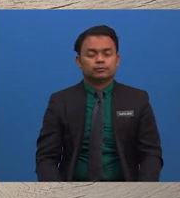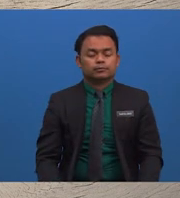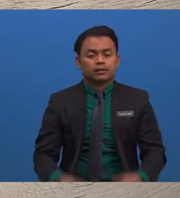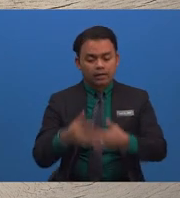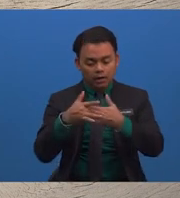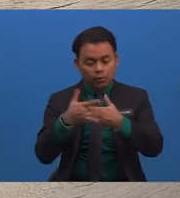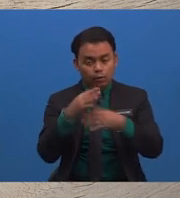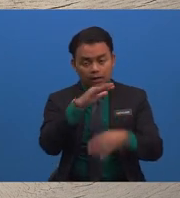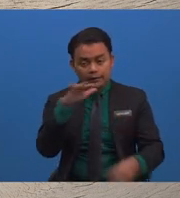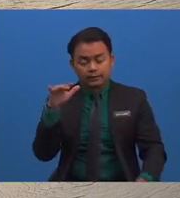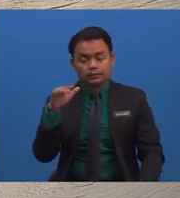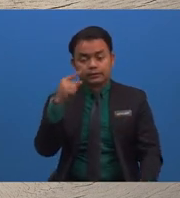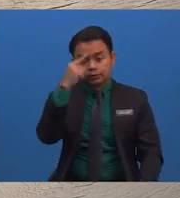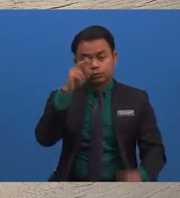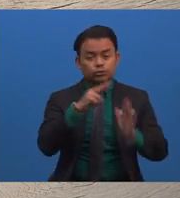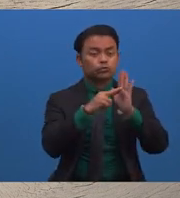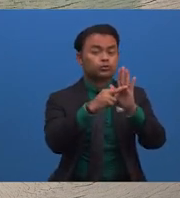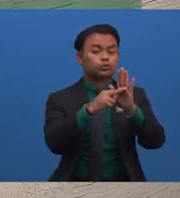kepada benda iaitu rumah.